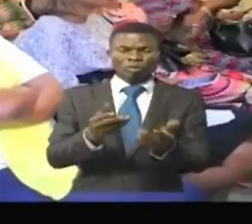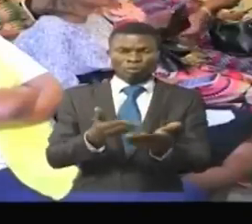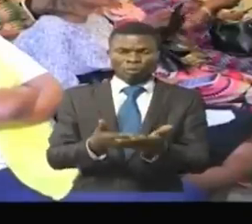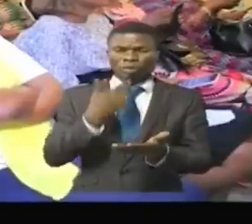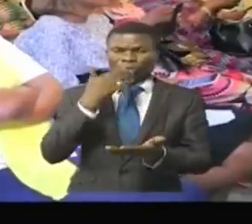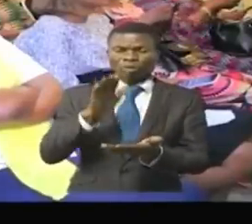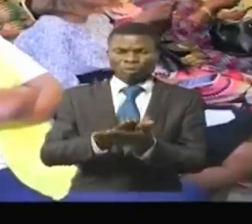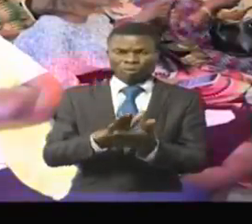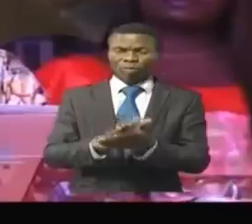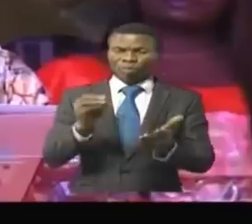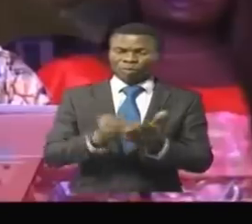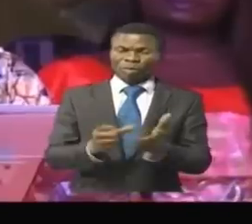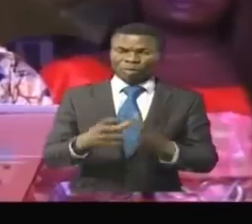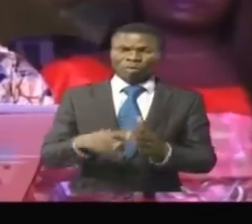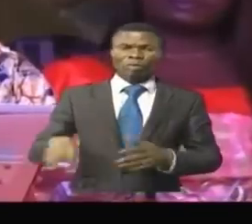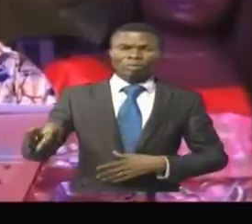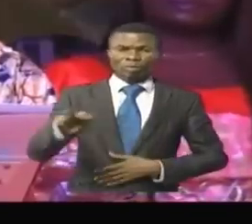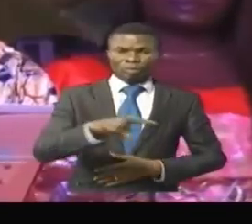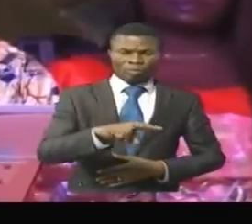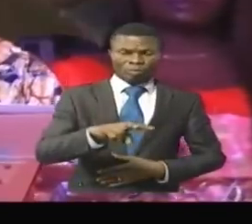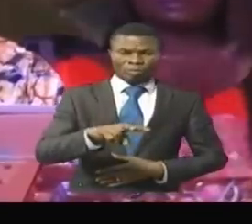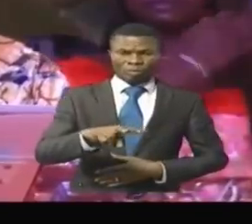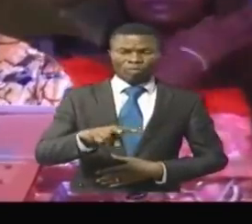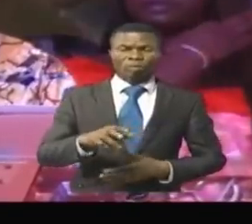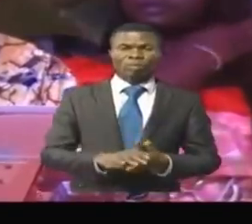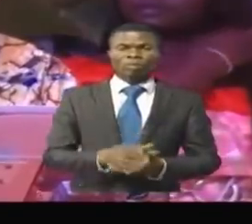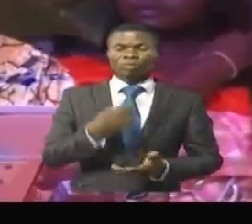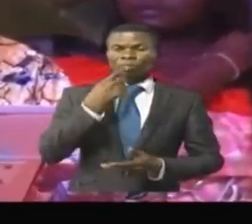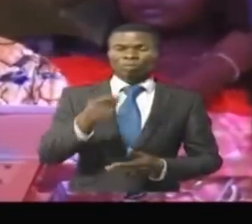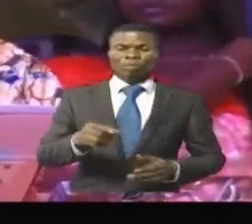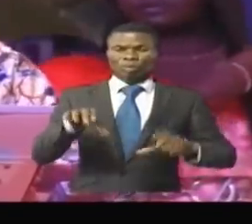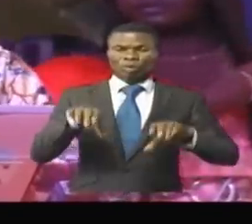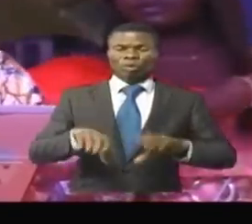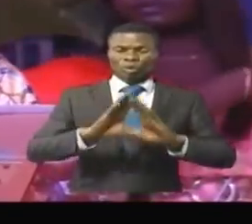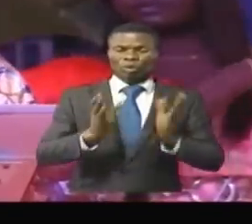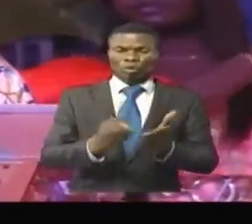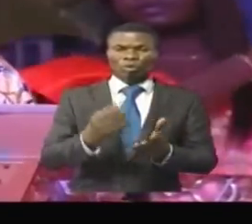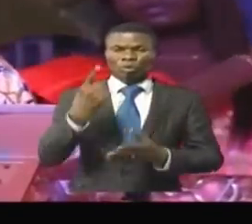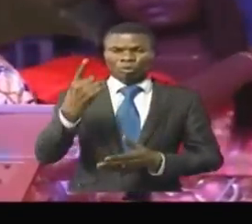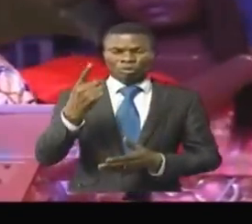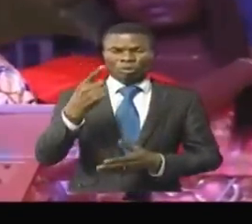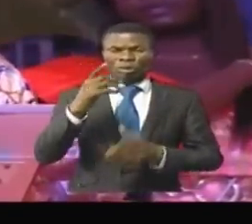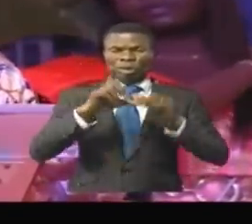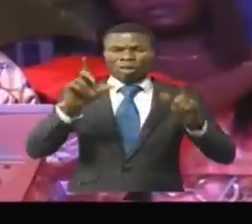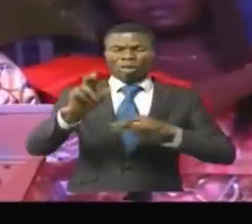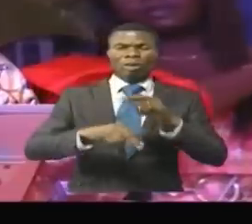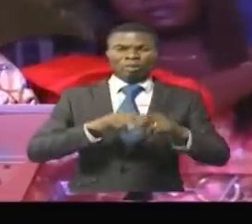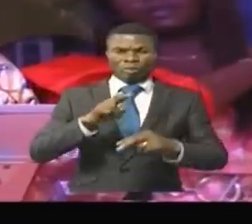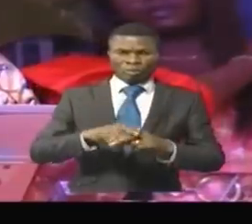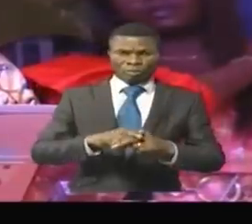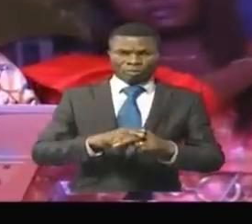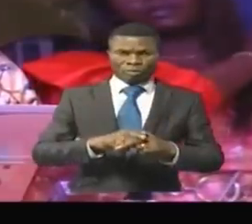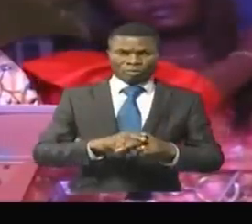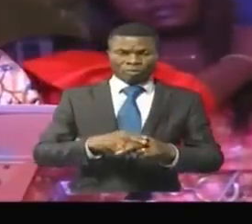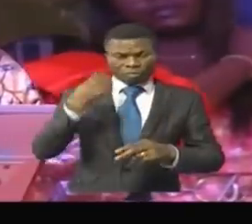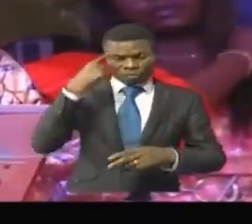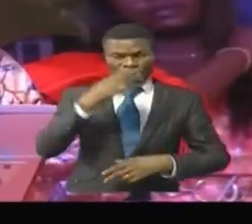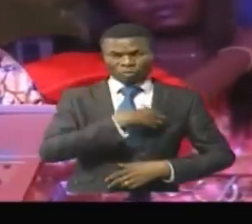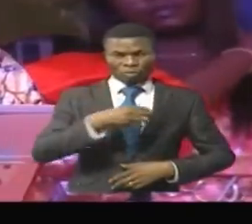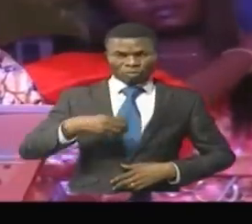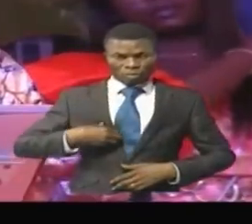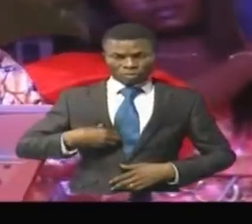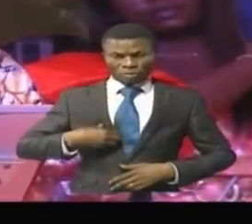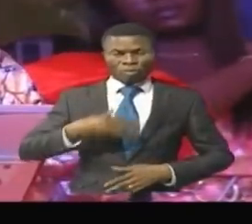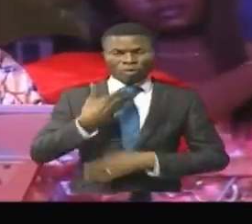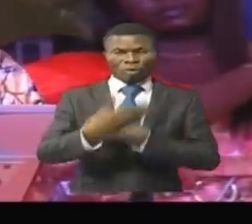Je voudrais avec vous rêver d'un Congo muni d'un incubateur en langue nationale. Pour les femmes dépourvues de